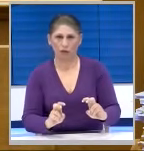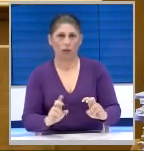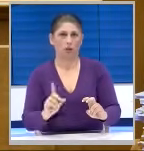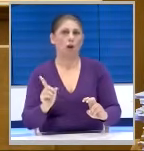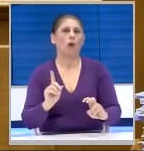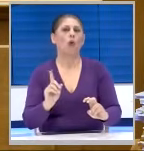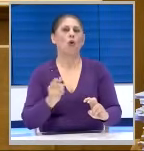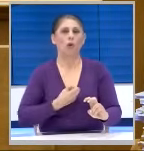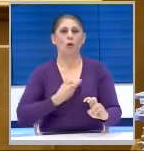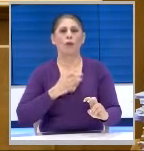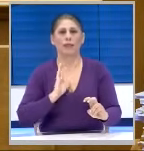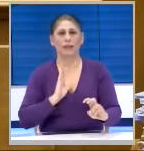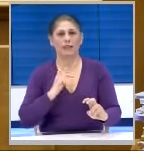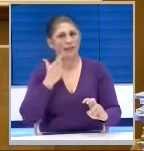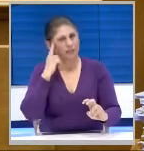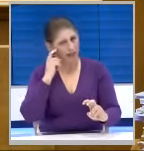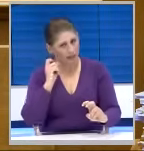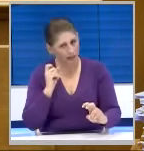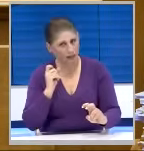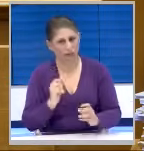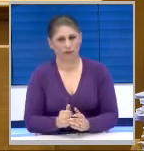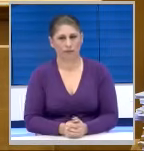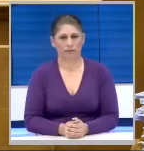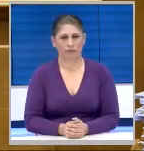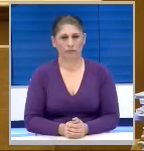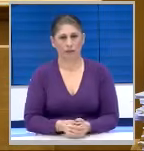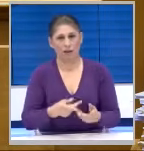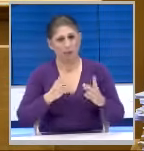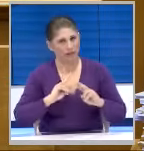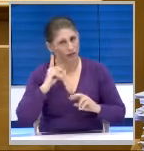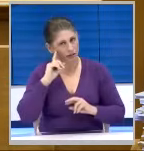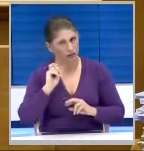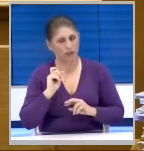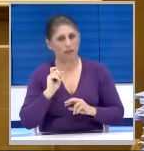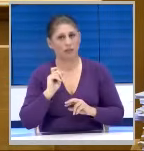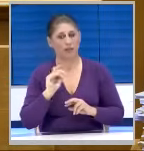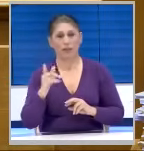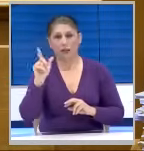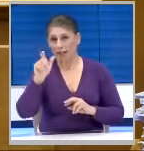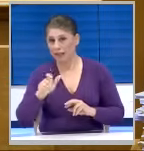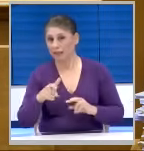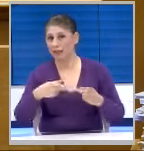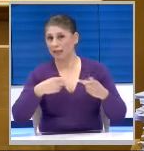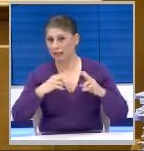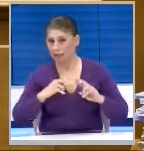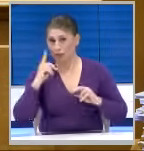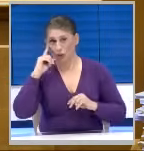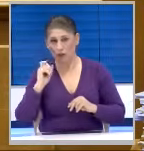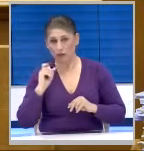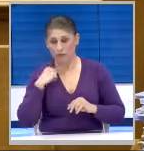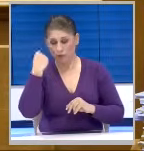η απάντηση γιατί γνωρίζει τις απαντήσεις γιατί γνωρίζει την προσωπική του